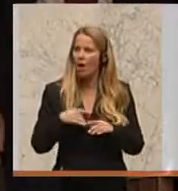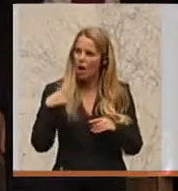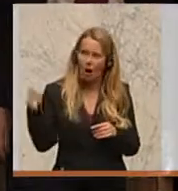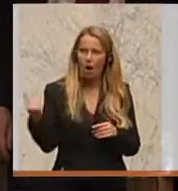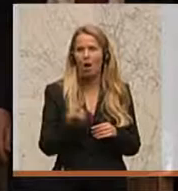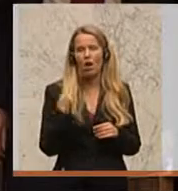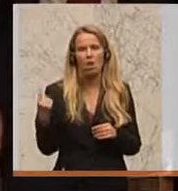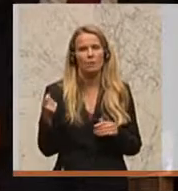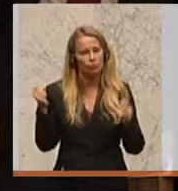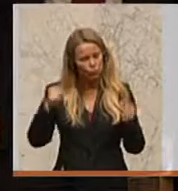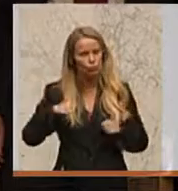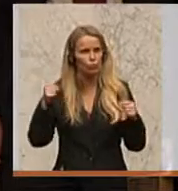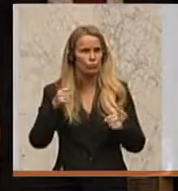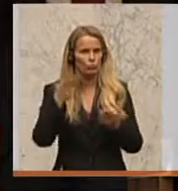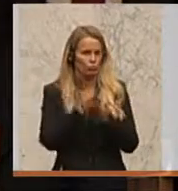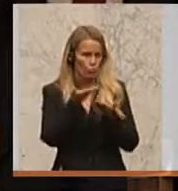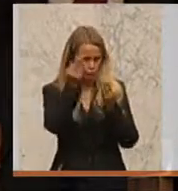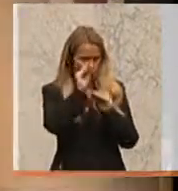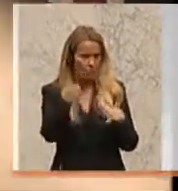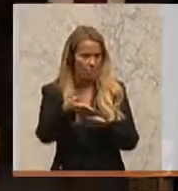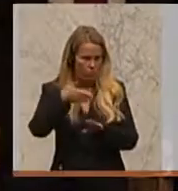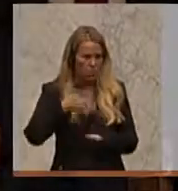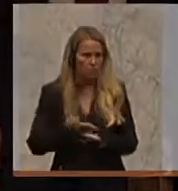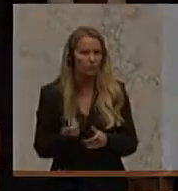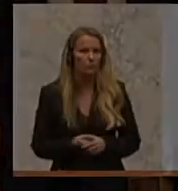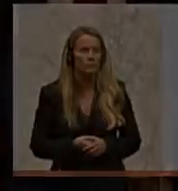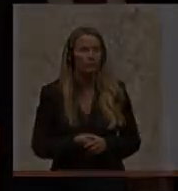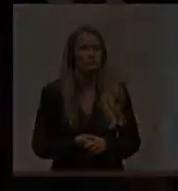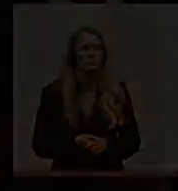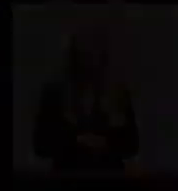die Zustimmung angekündigt haben, kann man diese gemeinsame